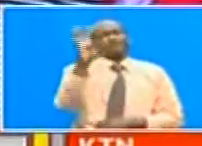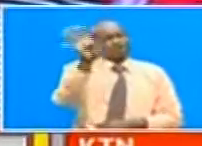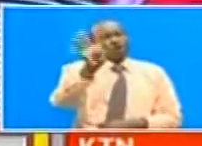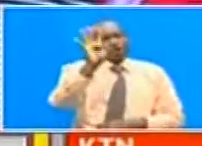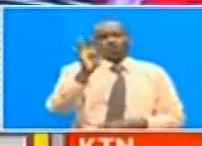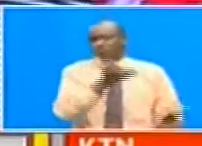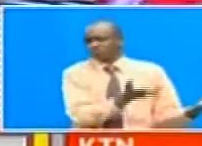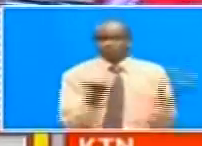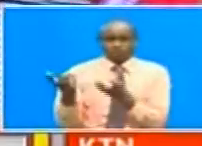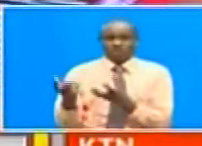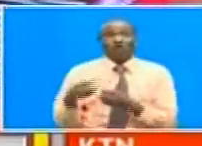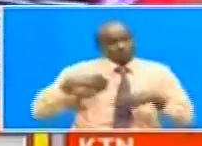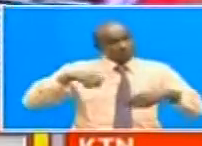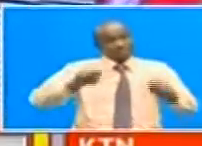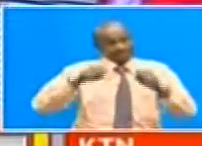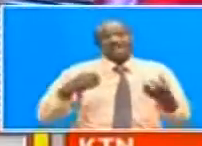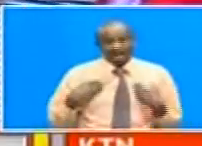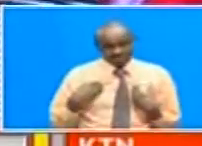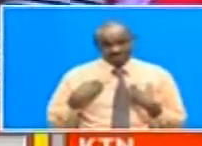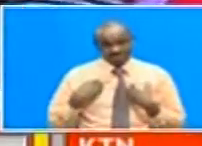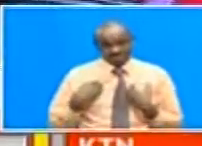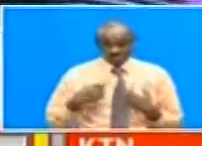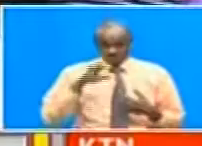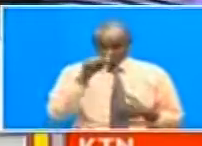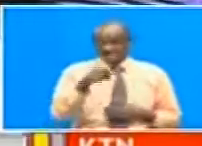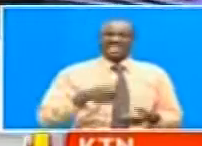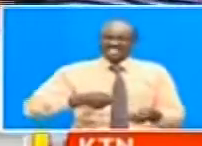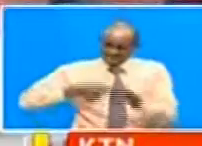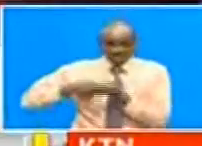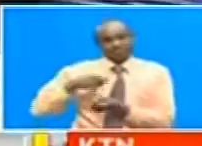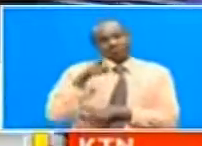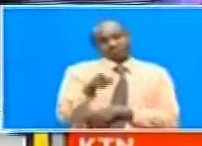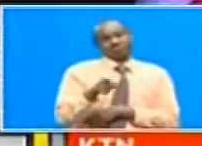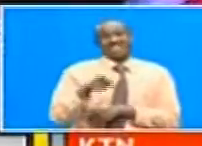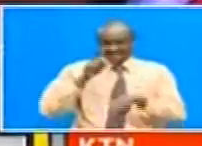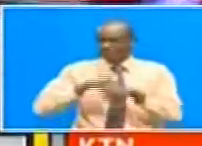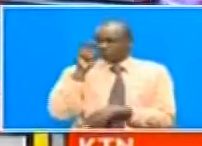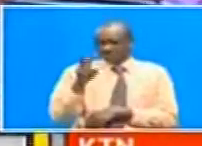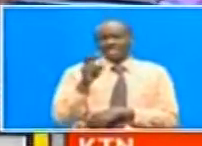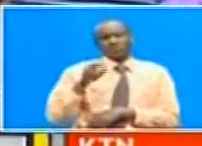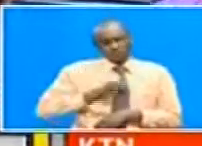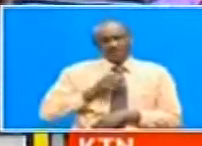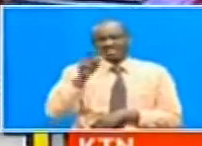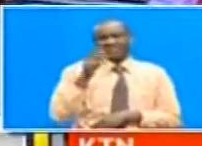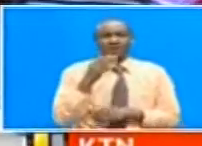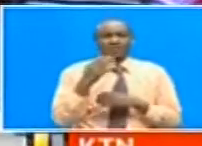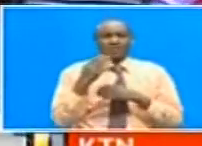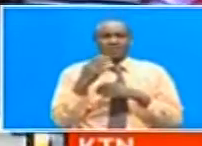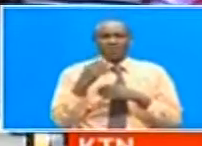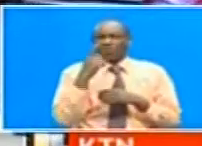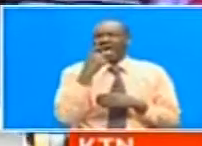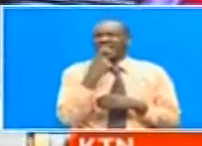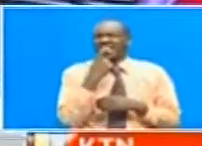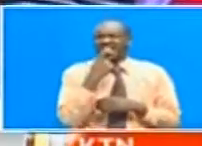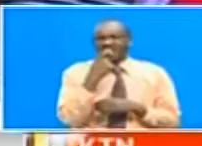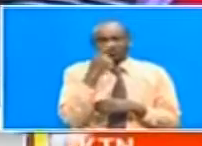wanne wa pikipiki, alafu wakamre, na ukimwangalia kwa mapua yake ilikuwa inatoka kitu ya